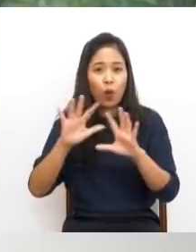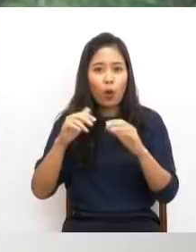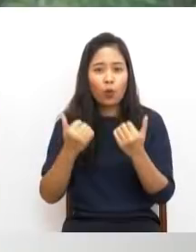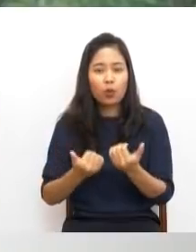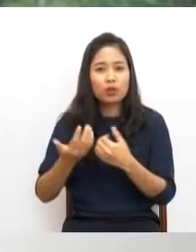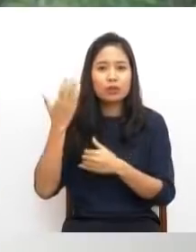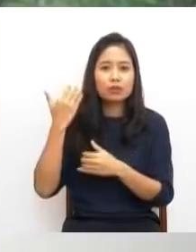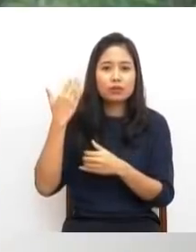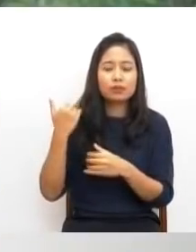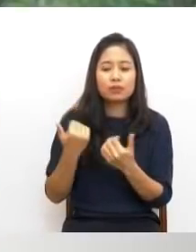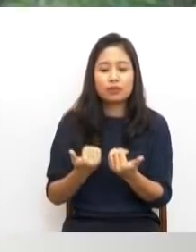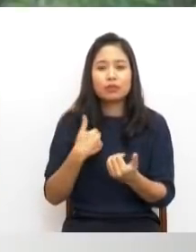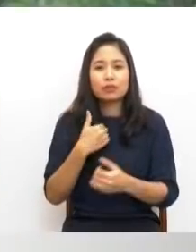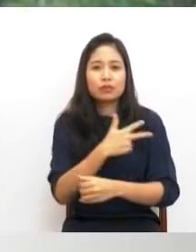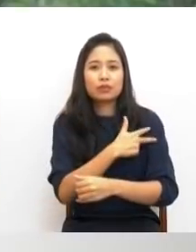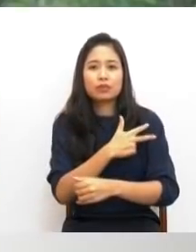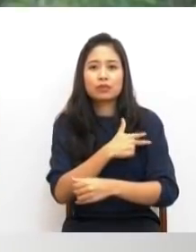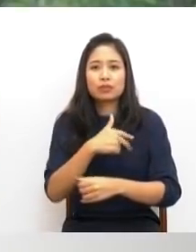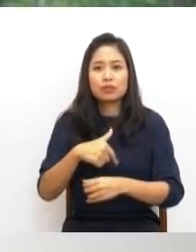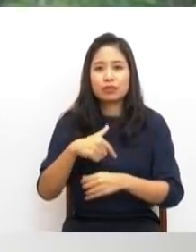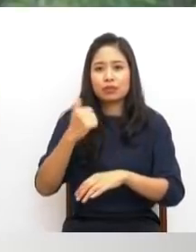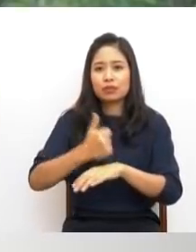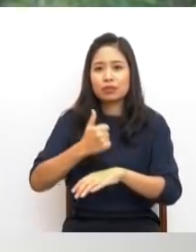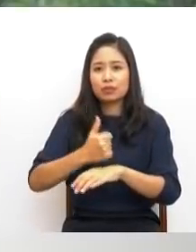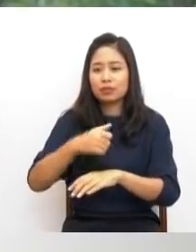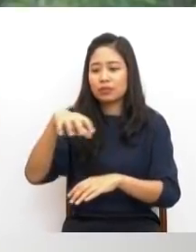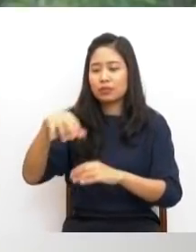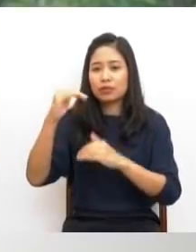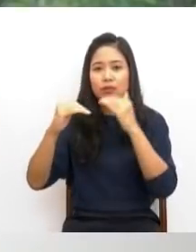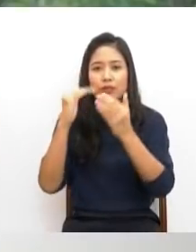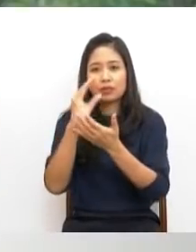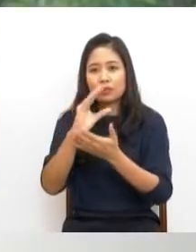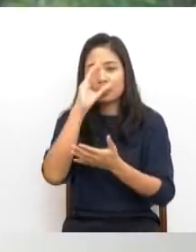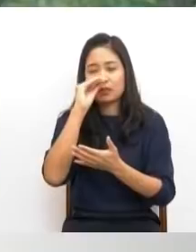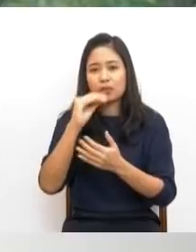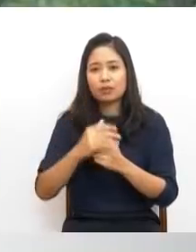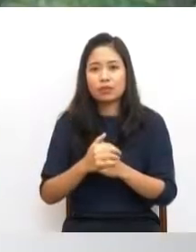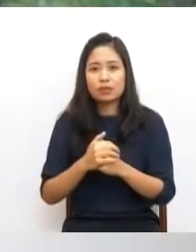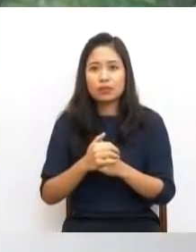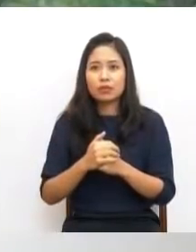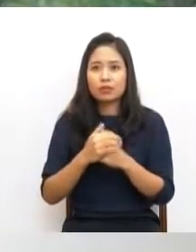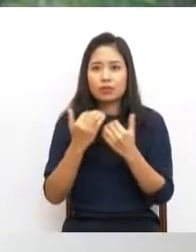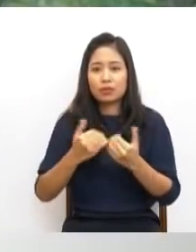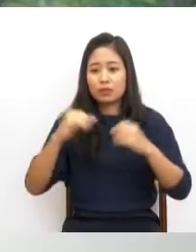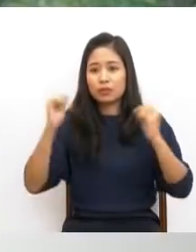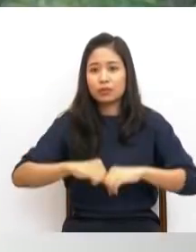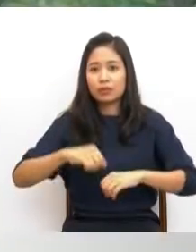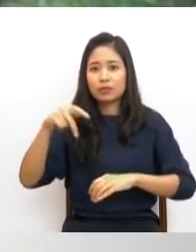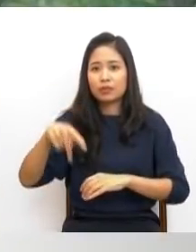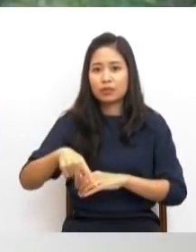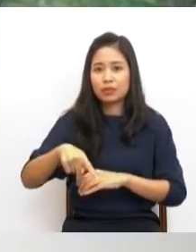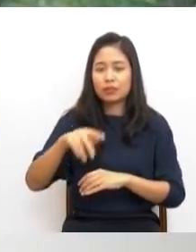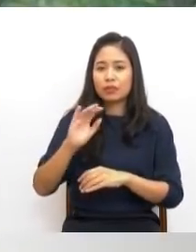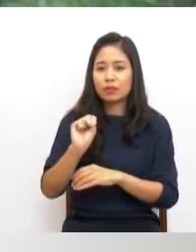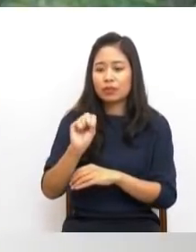คะโดยมีท่านดร.โชติมาหนูพริกค่ะท่านผู้อำนวยการกลุ่มพัฒนาการศึกษาสำหรับผู้มีความสามารถพิเศษสำนักวิชาการและมาตรฐาน